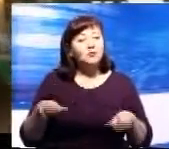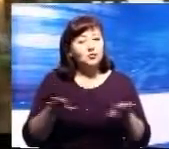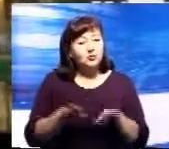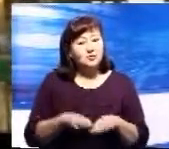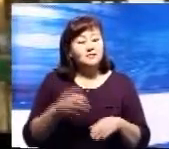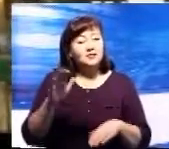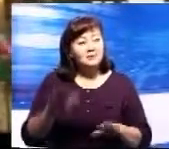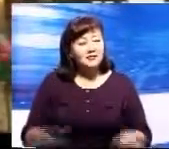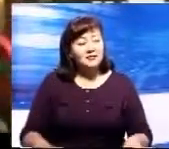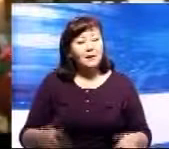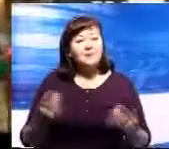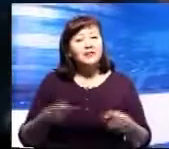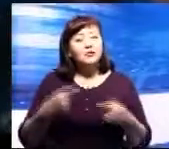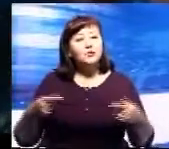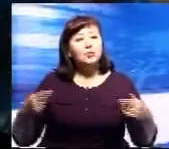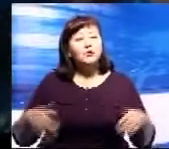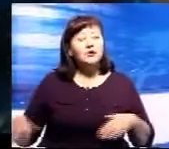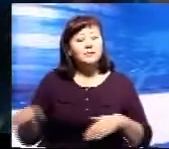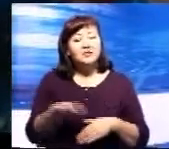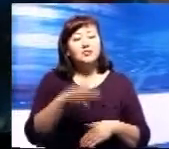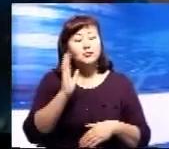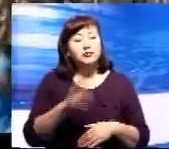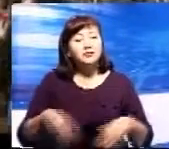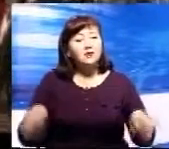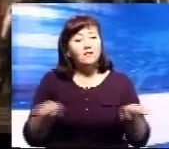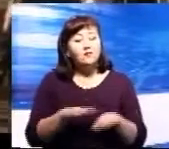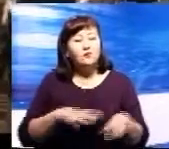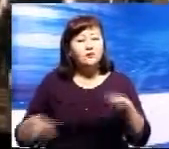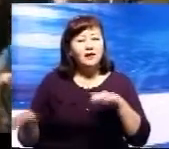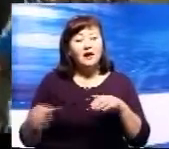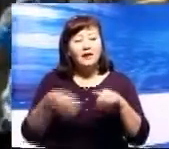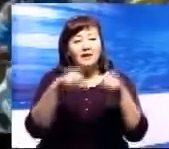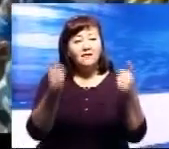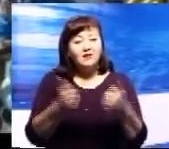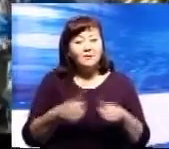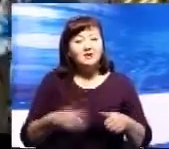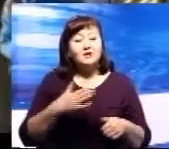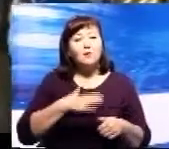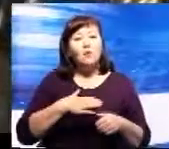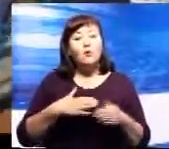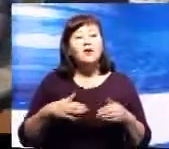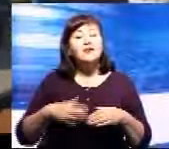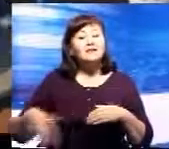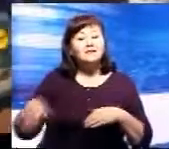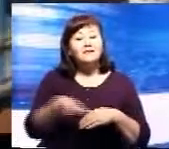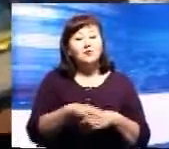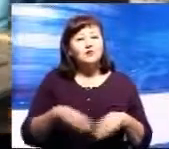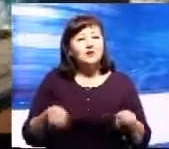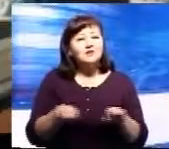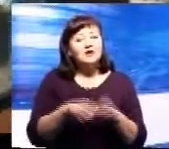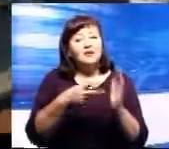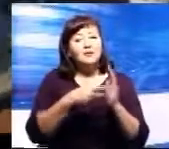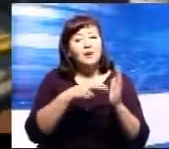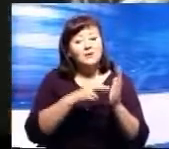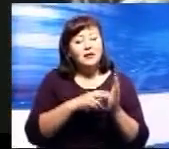детскими площадками будут оборудованы и другие дворы города. Это будет сделано в рамках программы «Мой двор», в которую войдет и ряд других комплексных